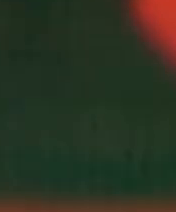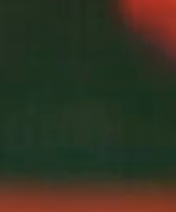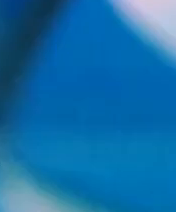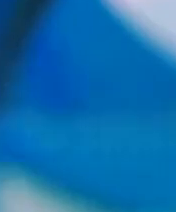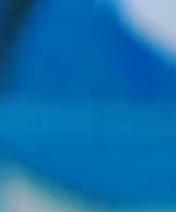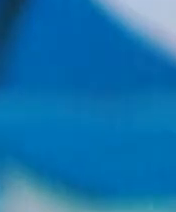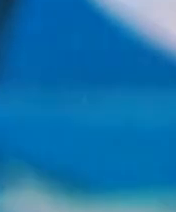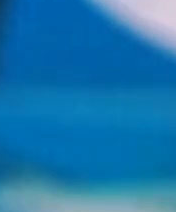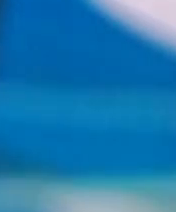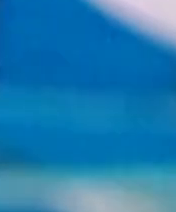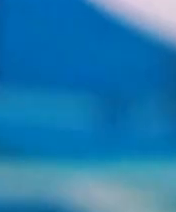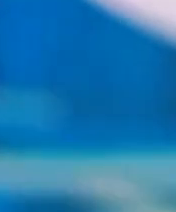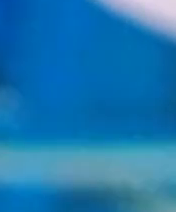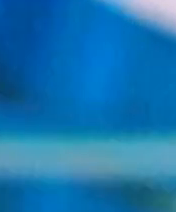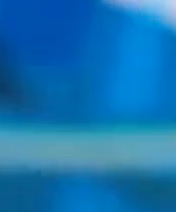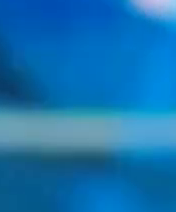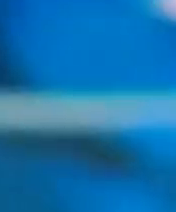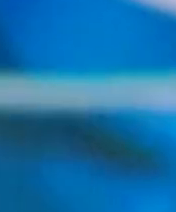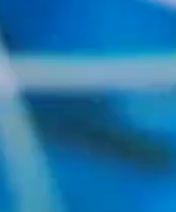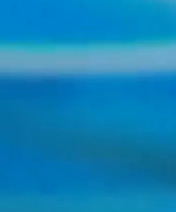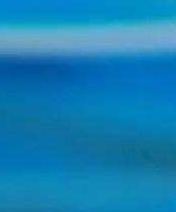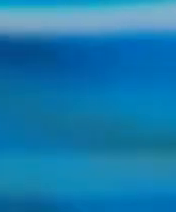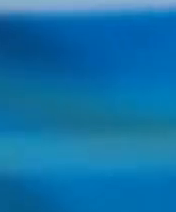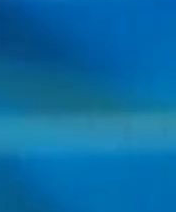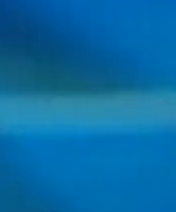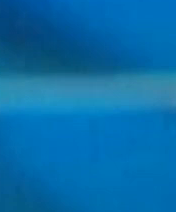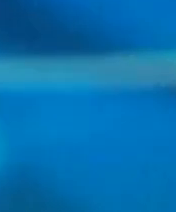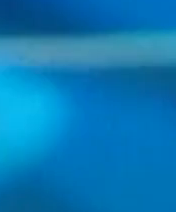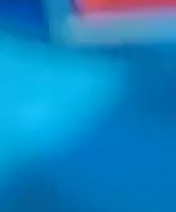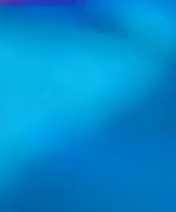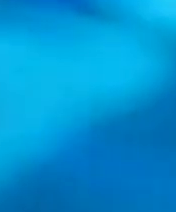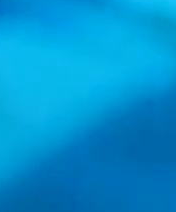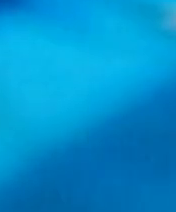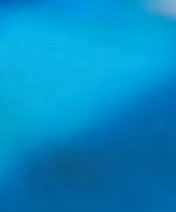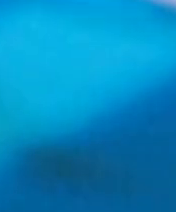важно и нужно знать. Подписывайтесь, ставьте лайки, оставляйте комментарии и